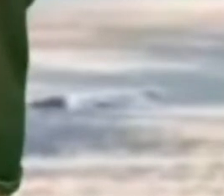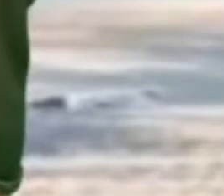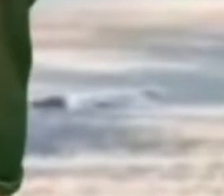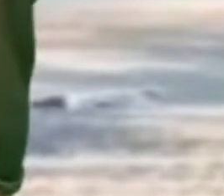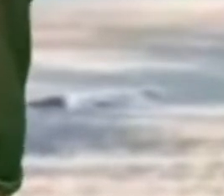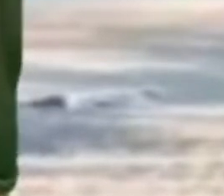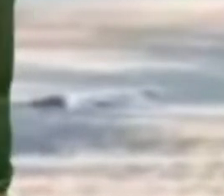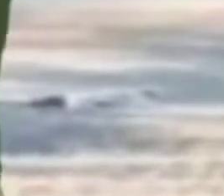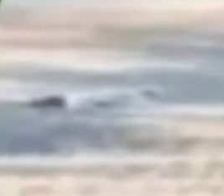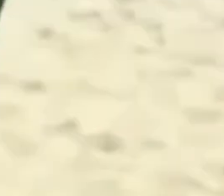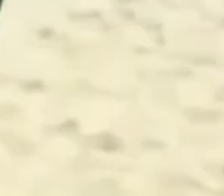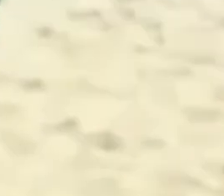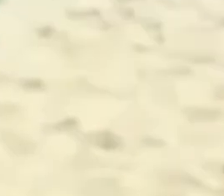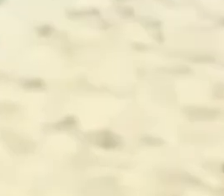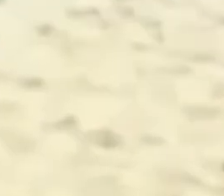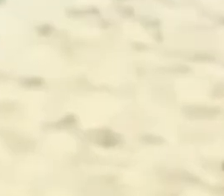mengembara dan